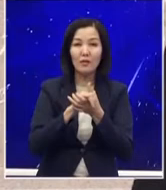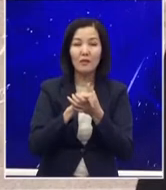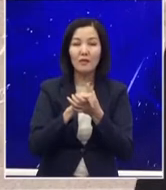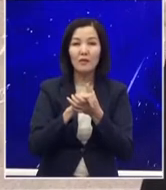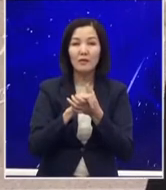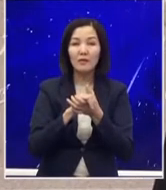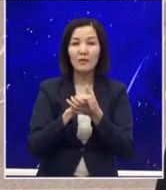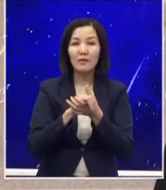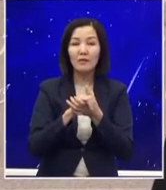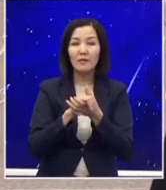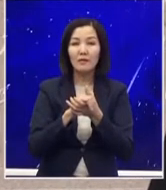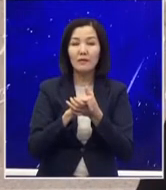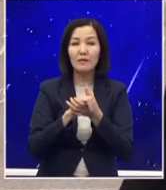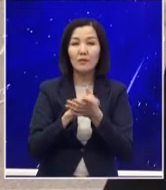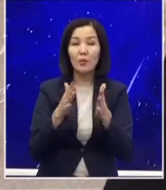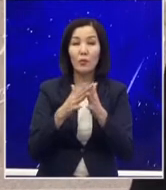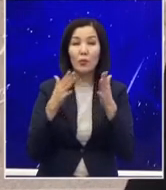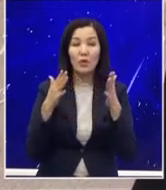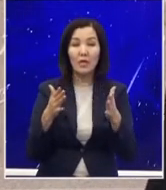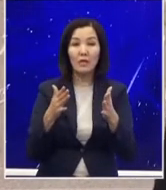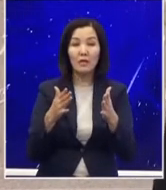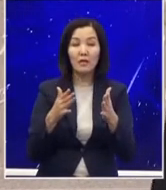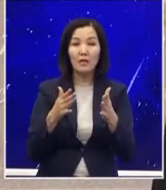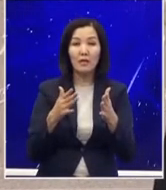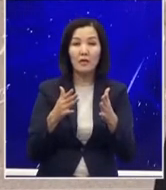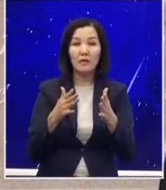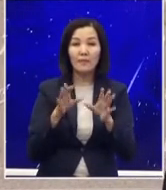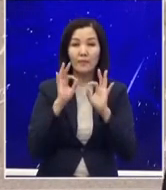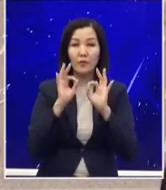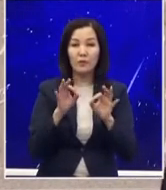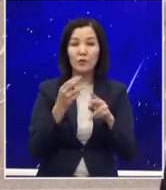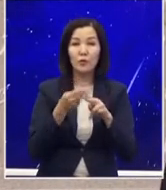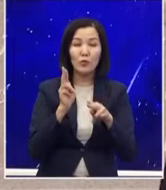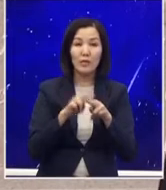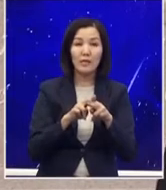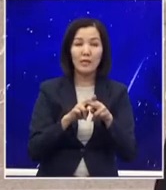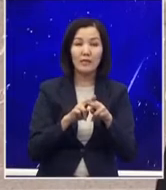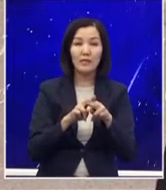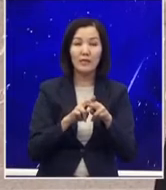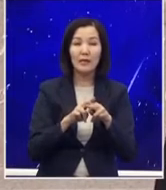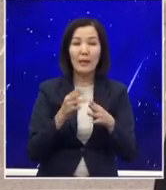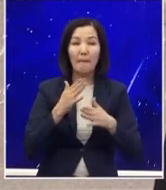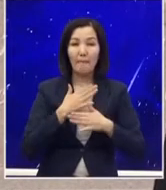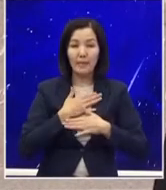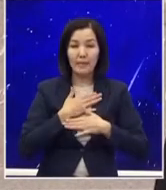бір белгісі, бірден бір үлкен бөлігі. Сондықтан біз